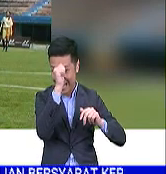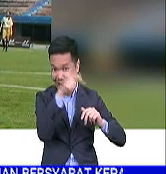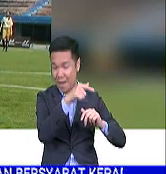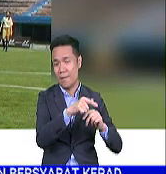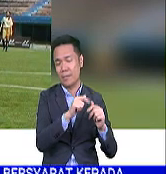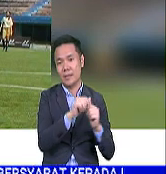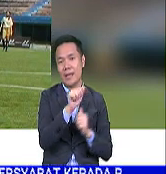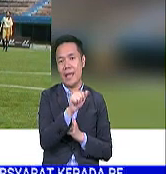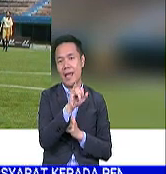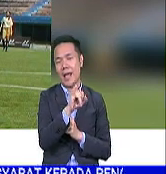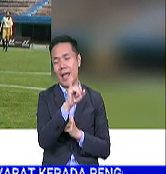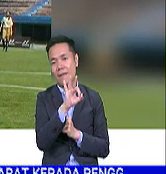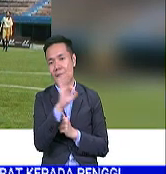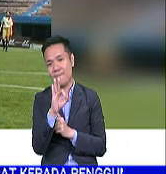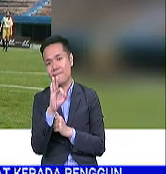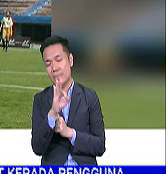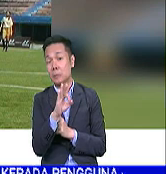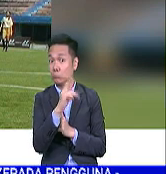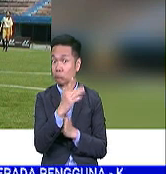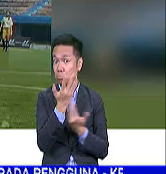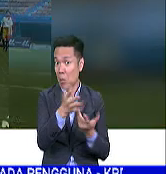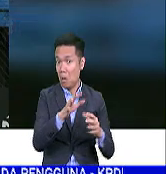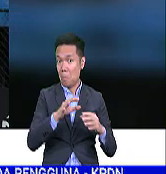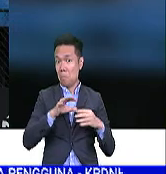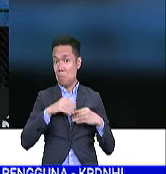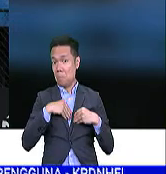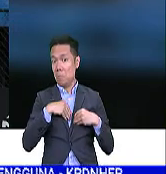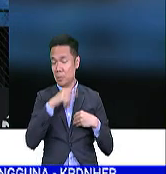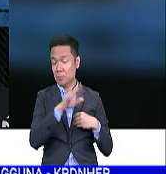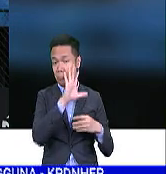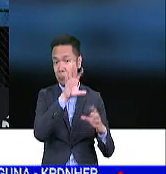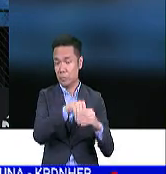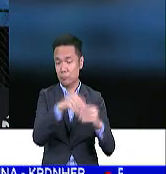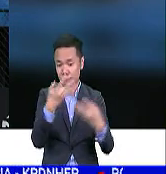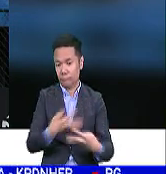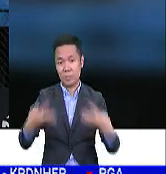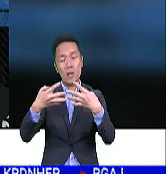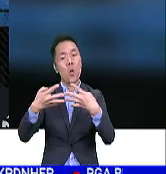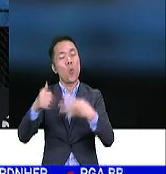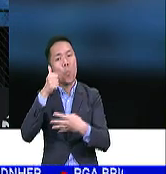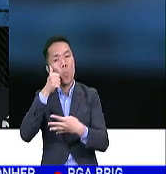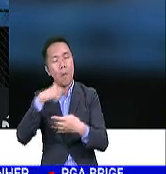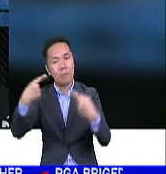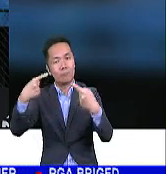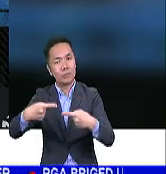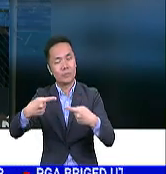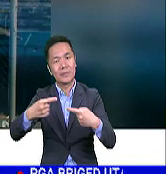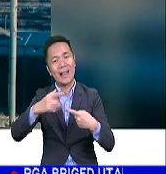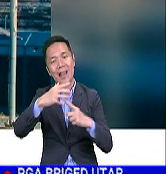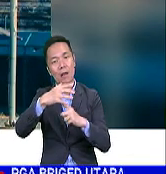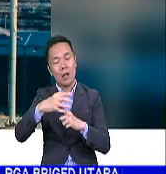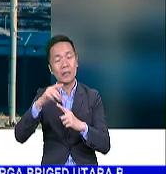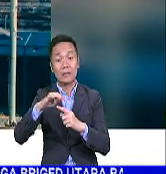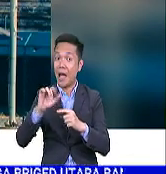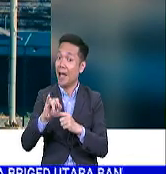Federation AIFF sama ada akan menerima slot kesaingan utama India Women League IWL